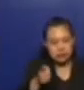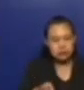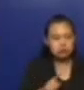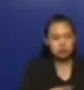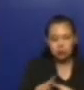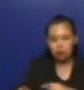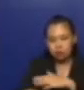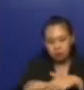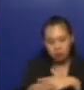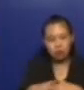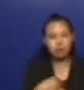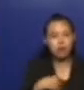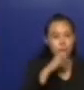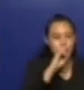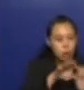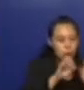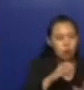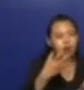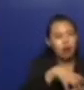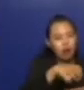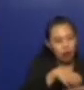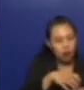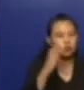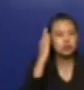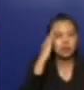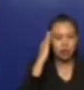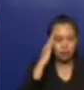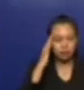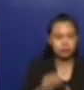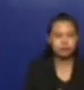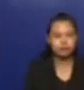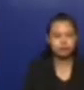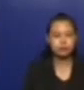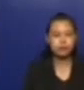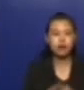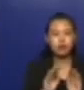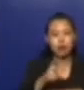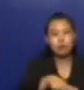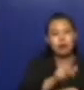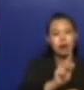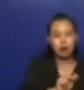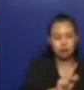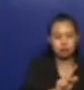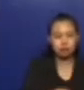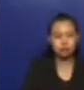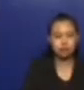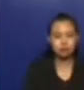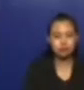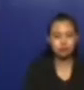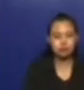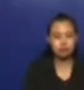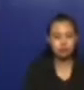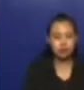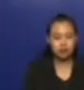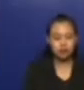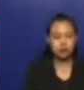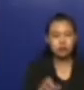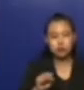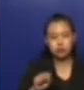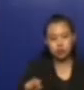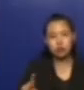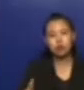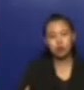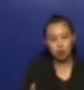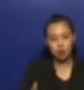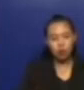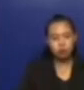แล้วเรื่องรัฐธรรมนูญก็ฝากบอกท่านประธานผ่านท่านประธานยังนายกด้วยว่าแก้เถอะตั้งสสรอเถอะ